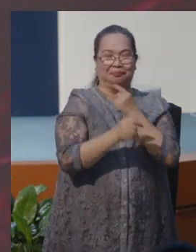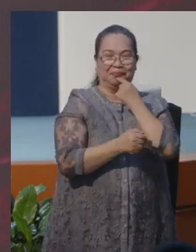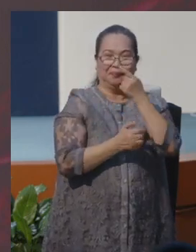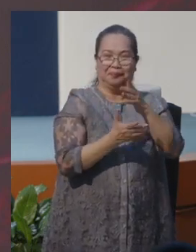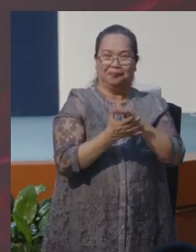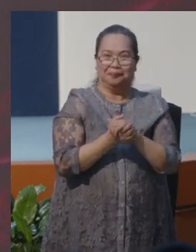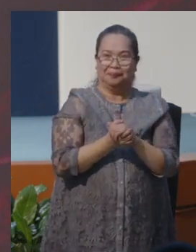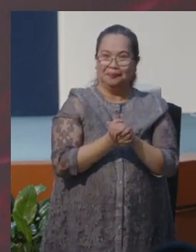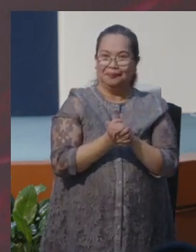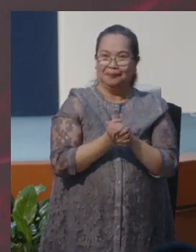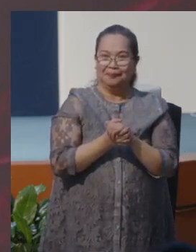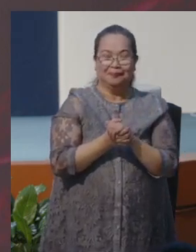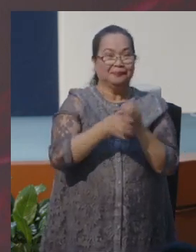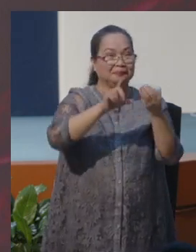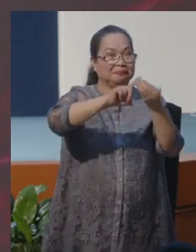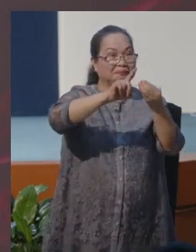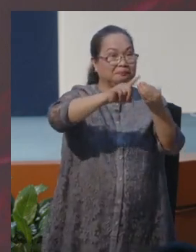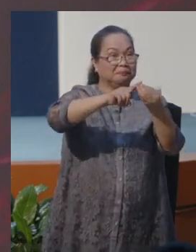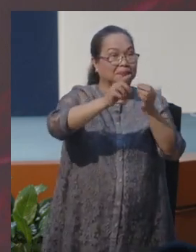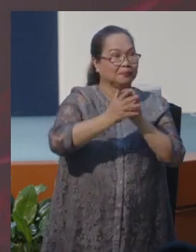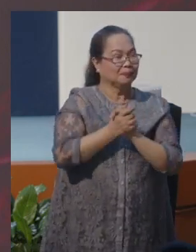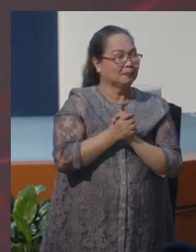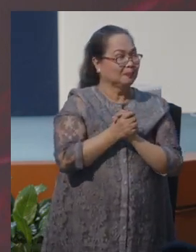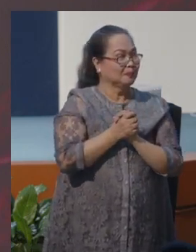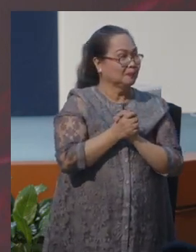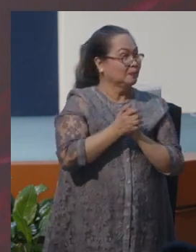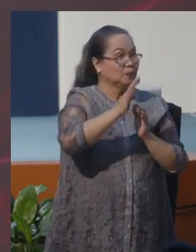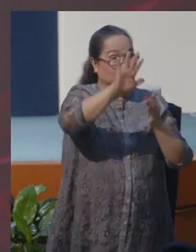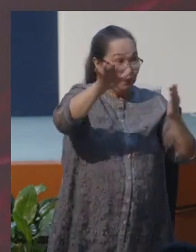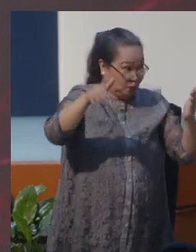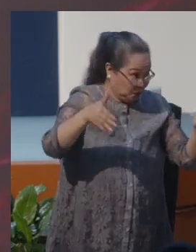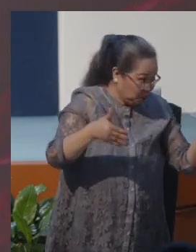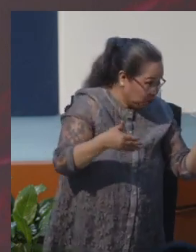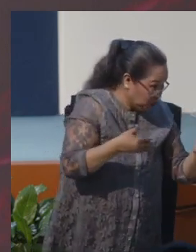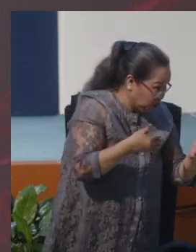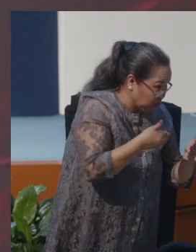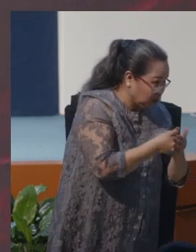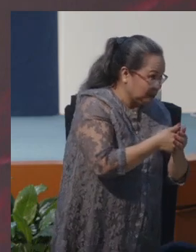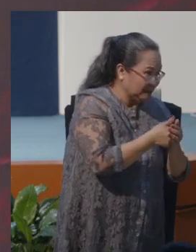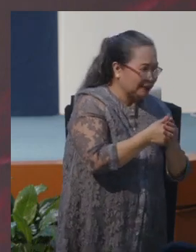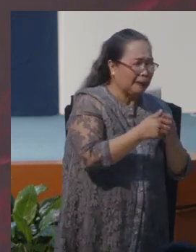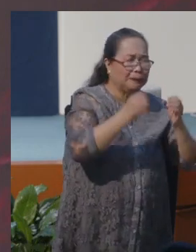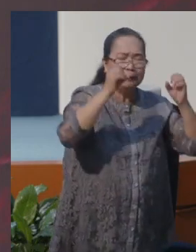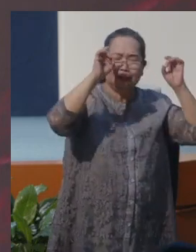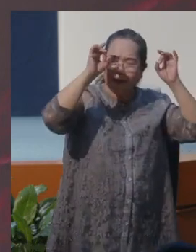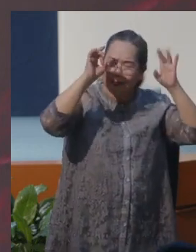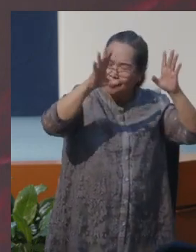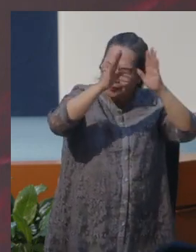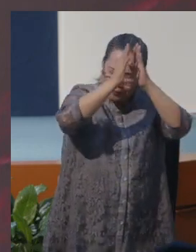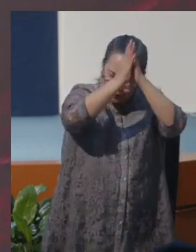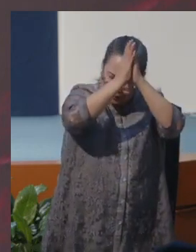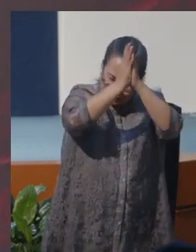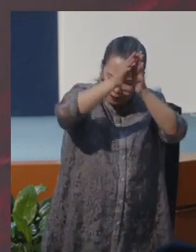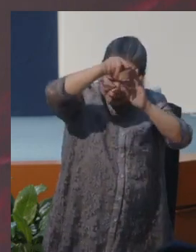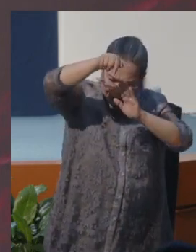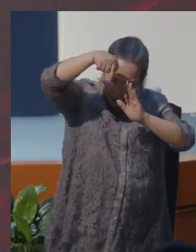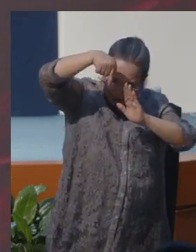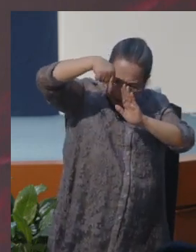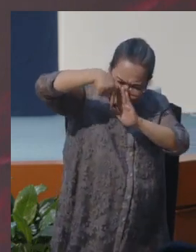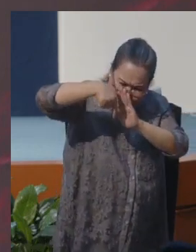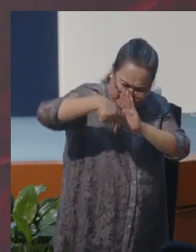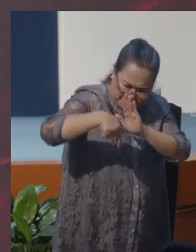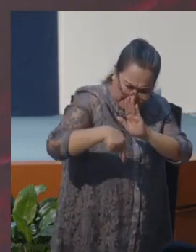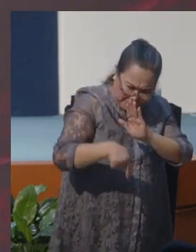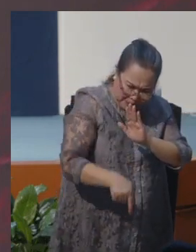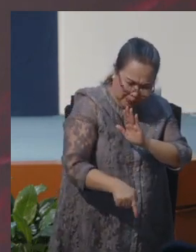kanyang komentaryo ay ganito, we know of the intensity of his prayer in the Garden of Gethsemane before he was betrayed and